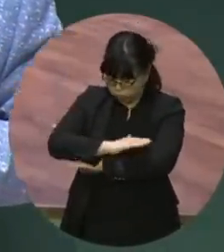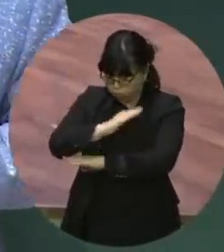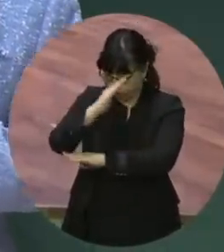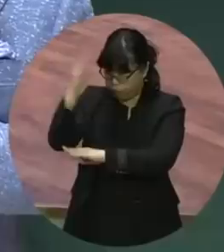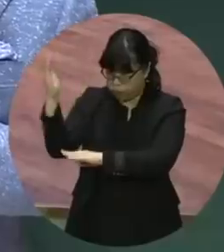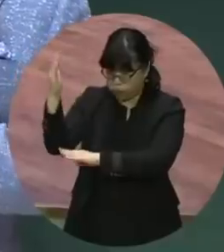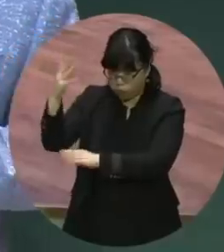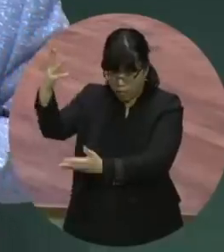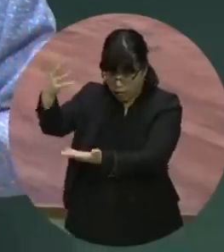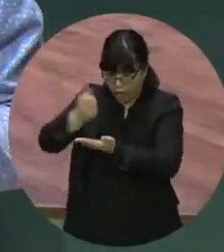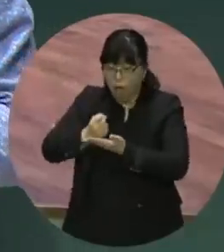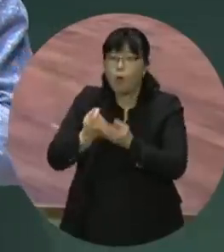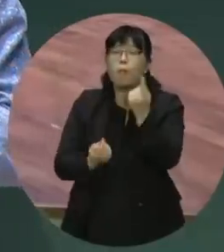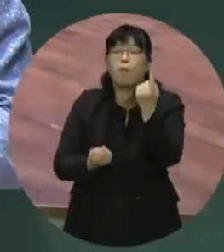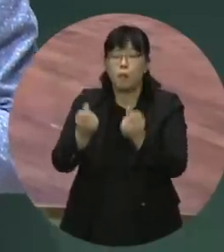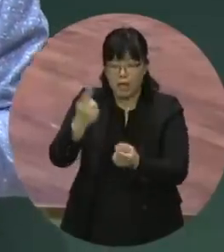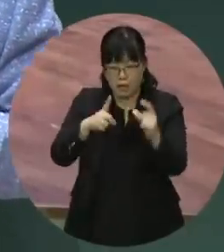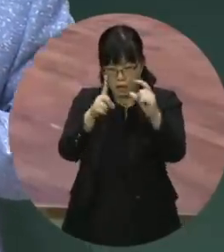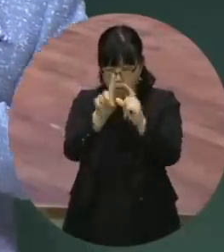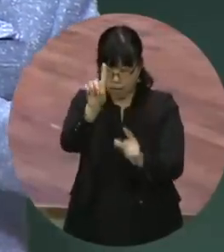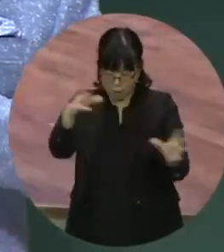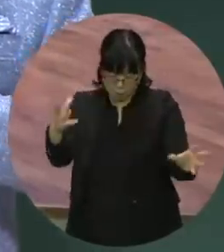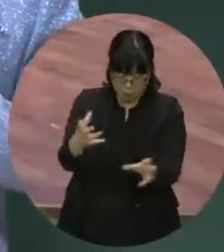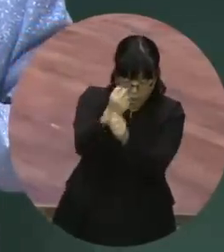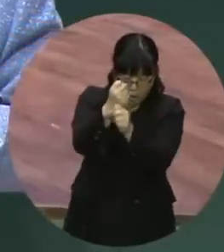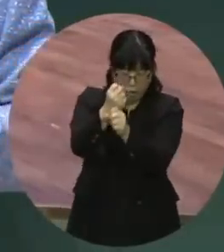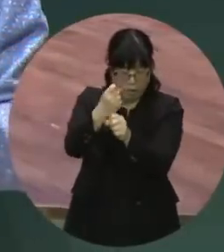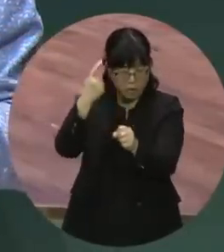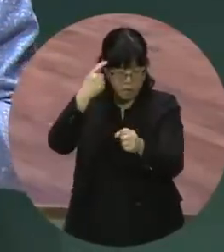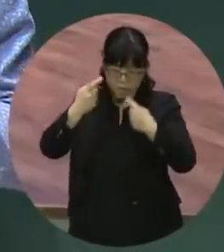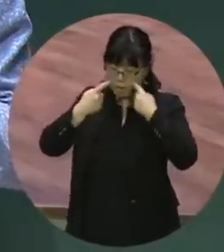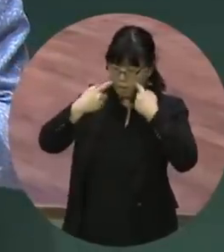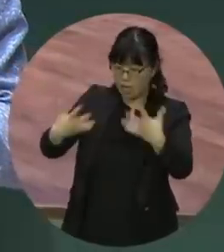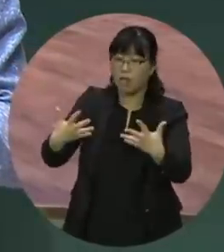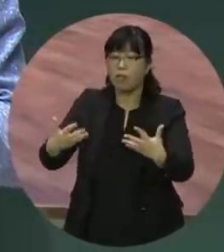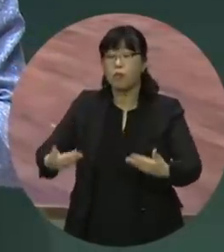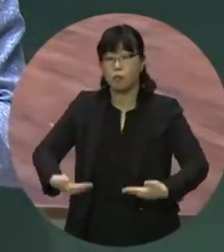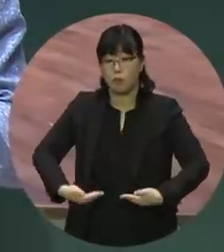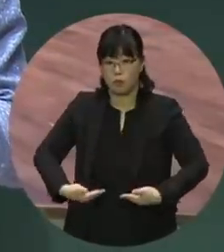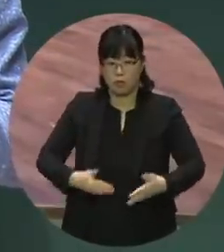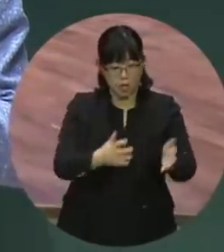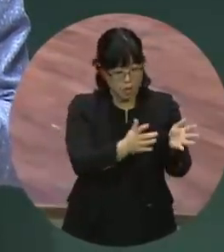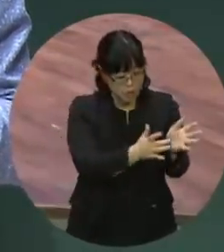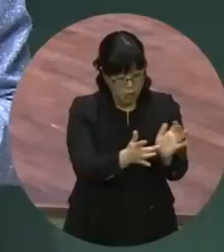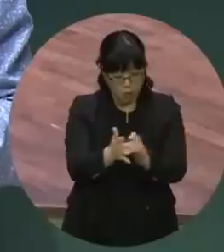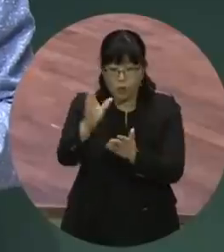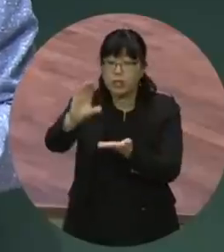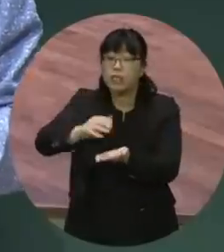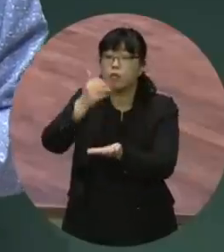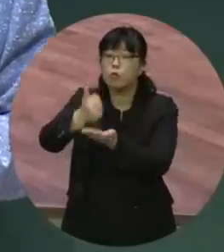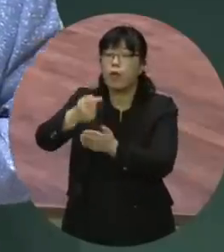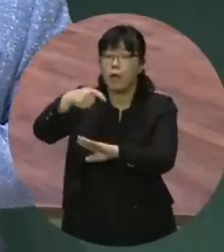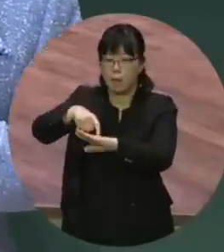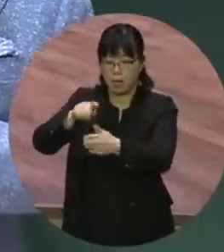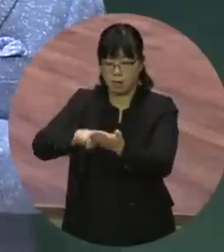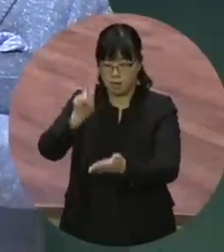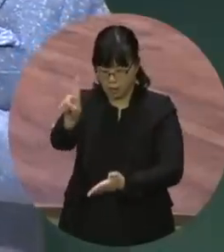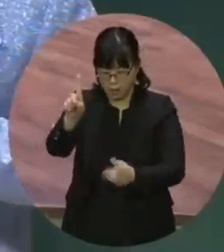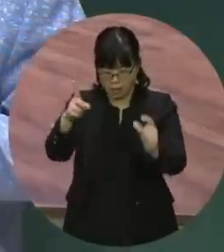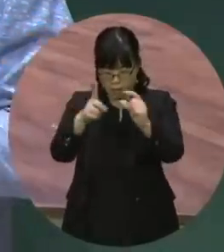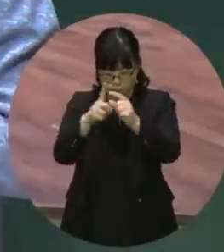묵상해 보시기 바랍니다. 자, 사도 바울이 그리스도 예수의 마음을 품으라라고 그렇게